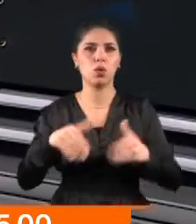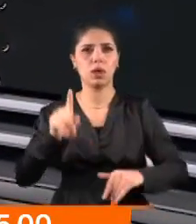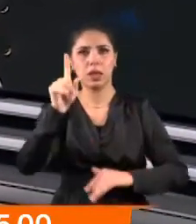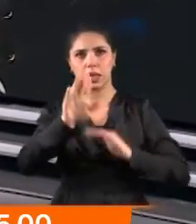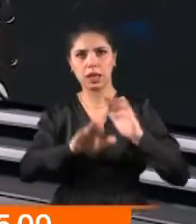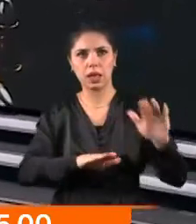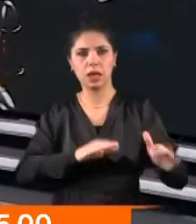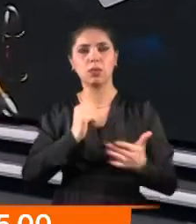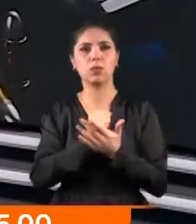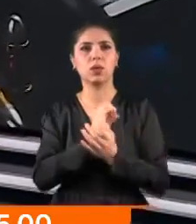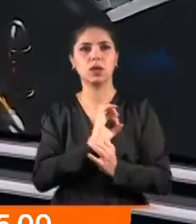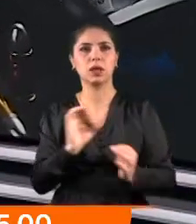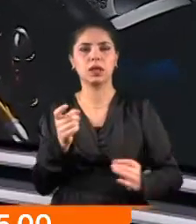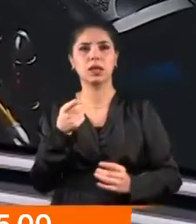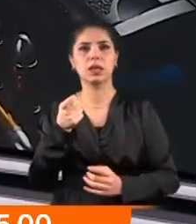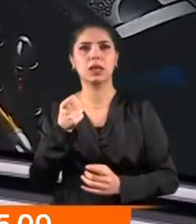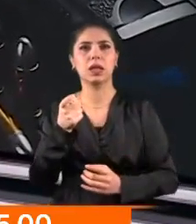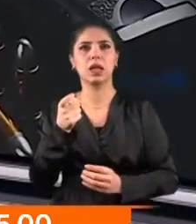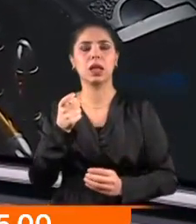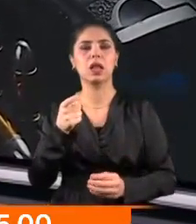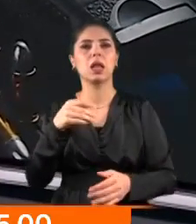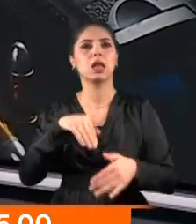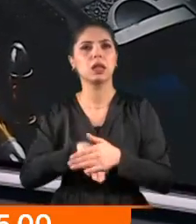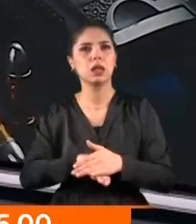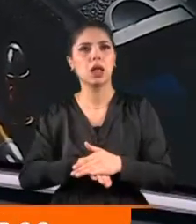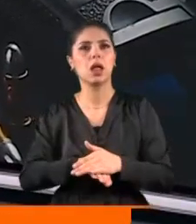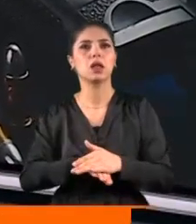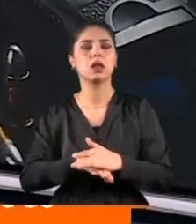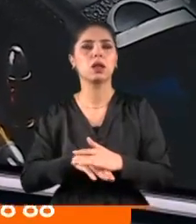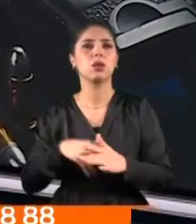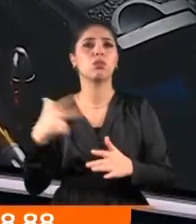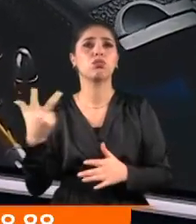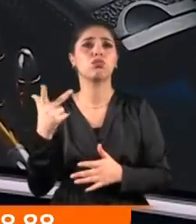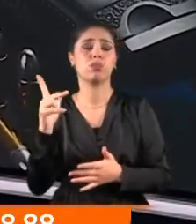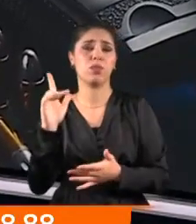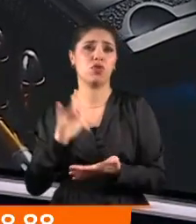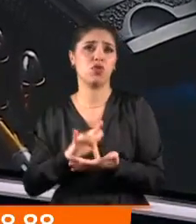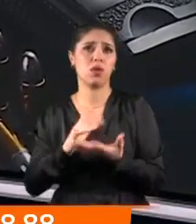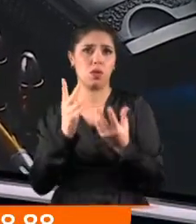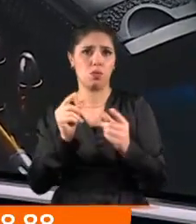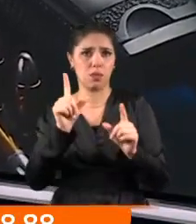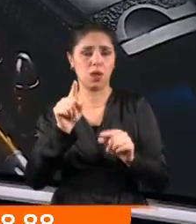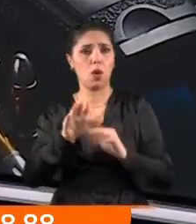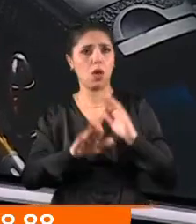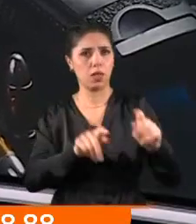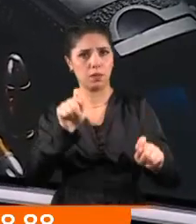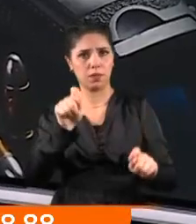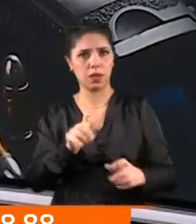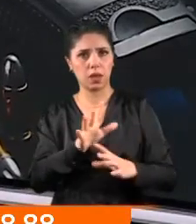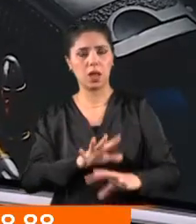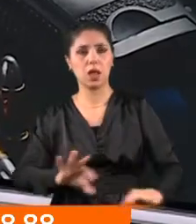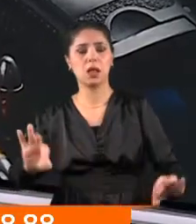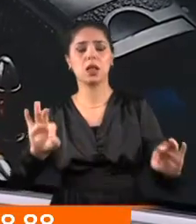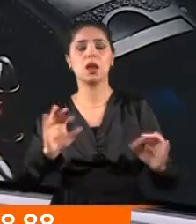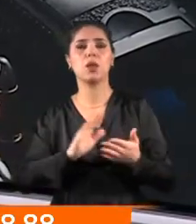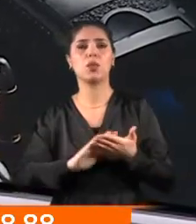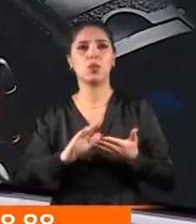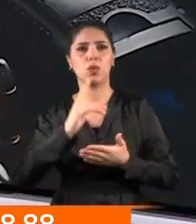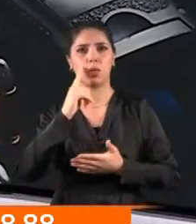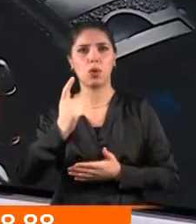adımı ruhsatsız silah bulundurmanın caydırıcı bir cezası olması. İşte o adım atıldı. Hazırlanan